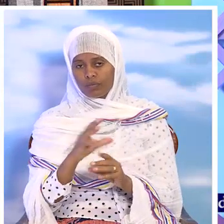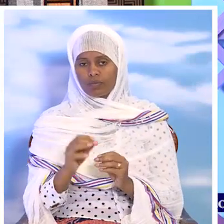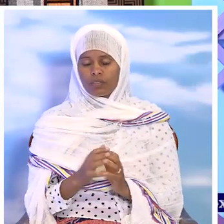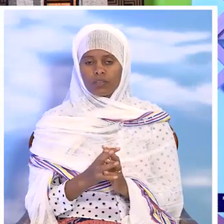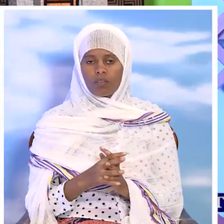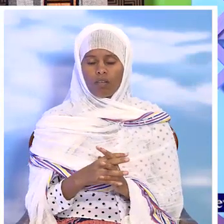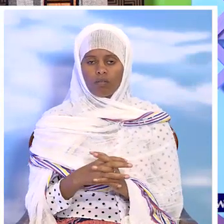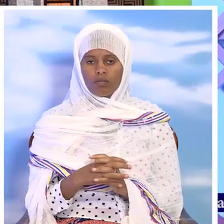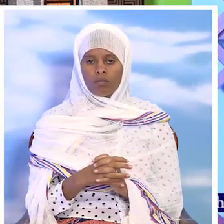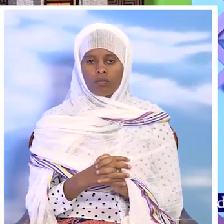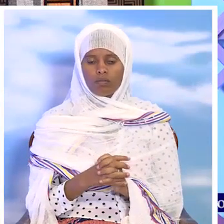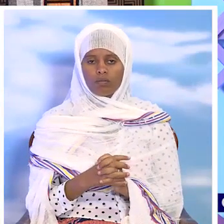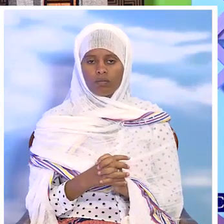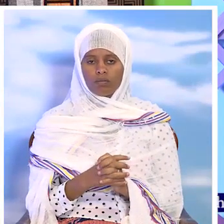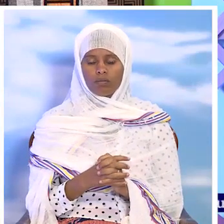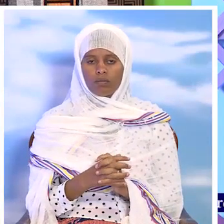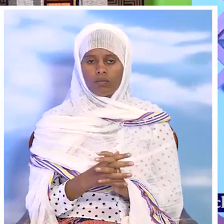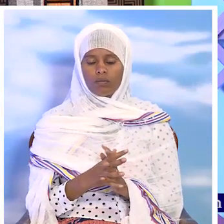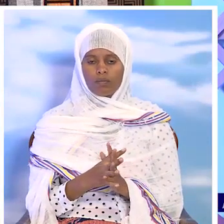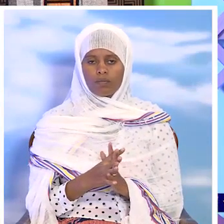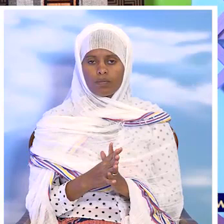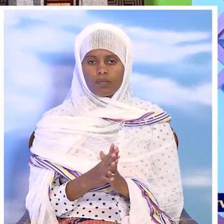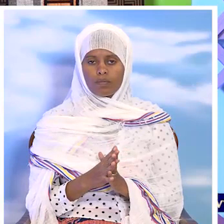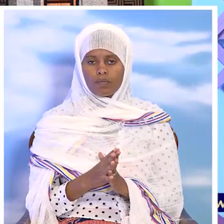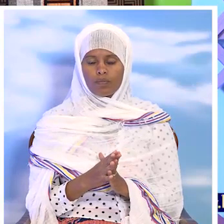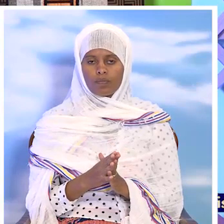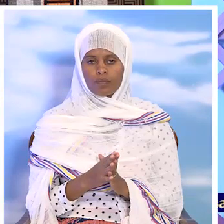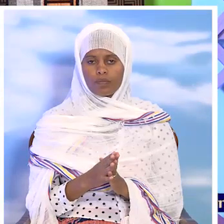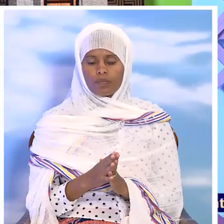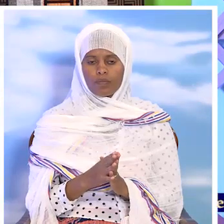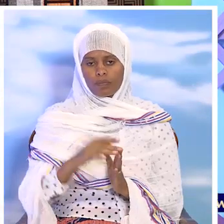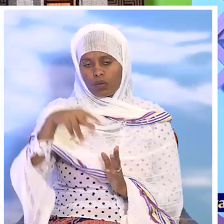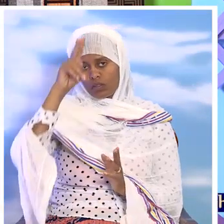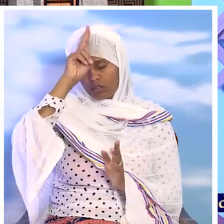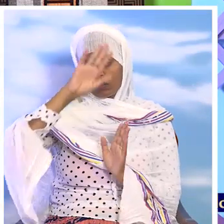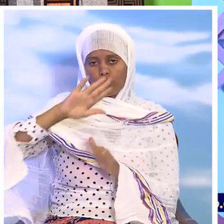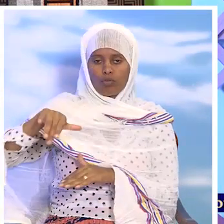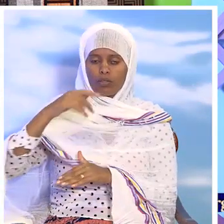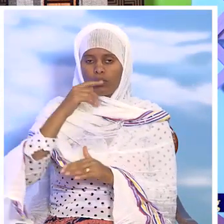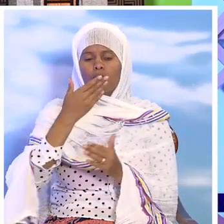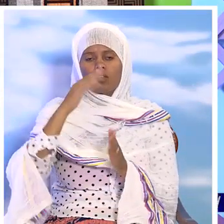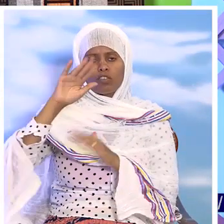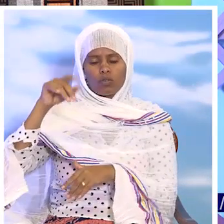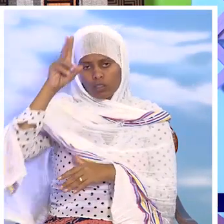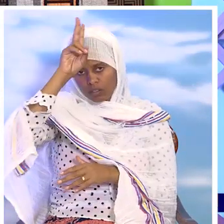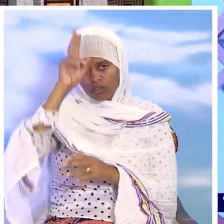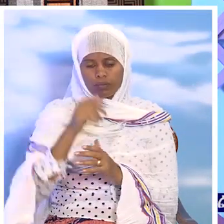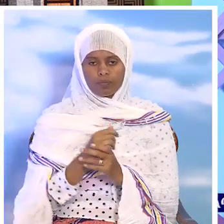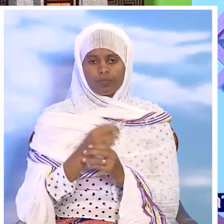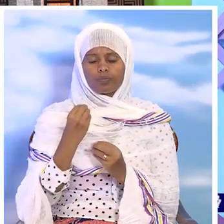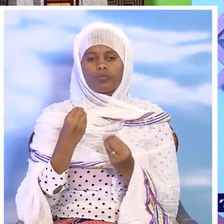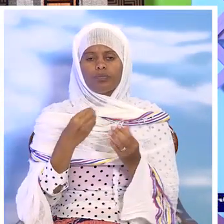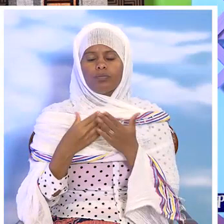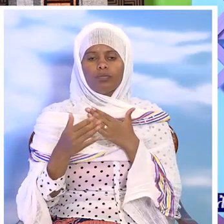ሃደጎ ዲያብሎስ ዝብል ማለት እዩ። ብድሕሪ እዚ ድማ ካብዚ ከዓኒ ዲያብሎስ ሓደጎ ይብለና ማለት እዩ። ንመን ሓዲጎ እንታይ ክገብሮ